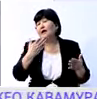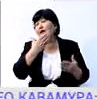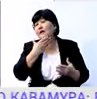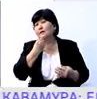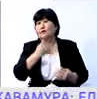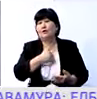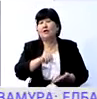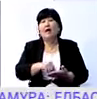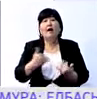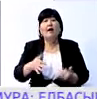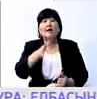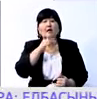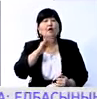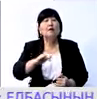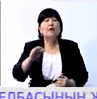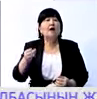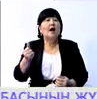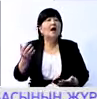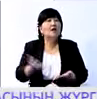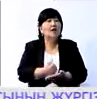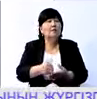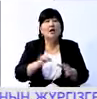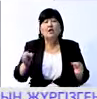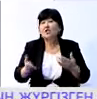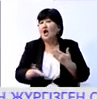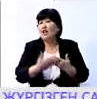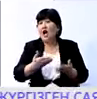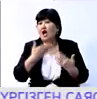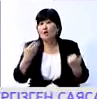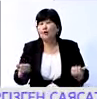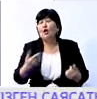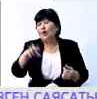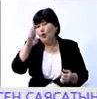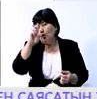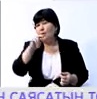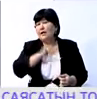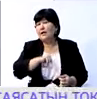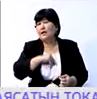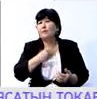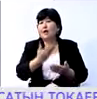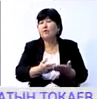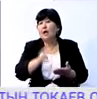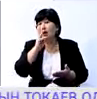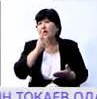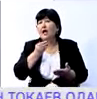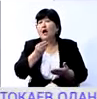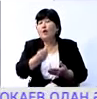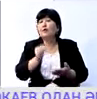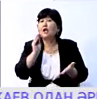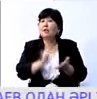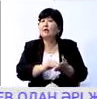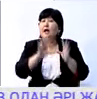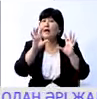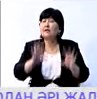ғой. Қазіргі заманда баланың ақша тапқанда еш айыбы жоқ. Тек үкіметпен еңбек мөлшері мен жалақы мөлшерінің белгіленген